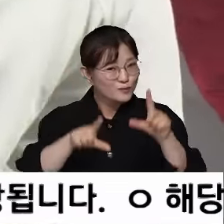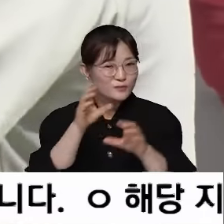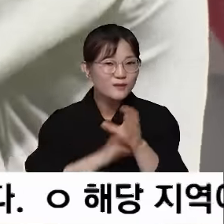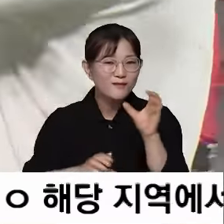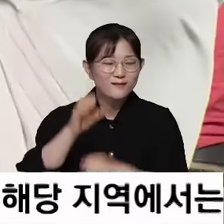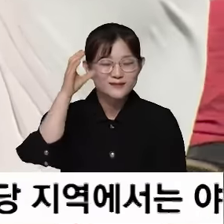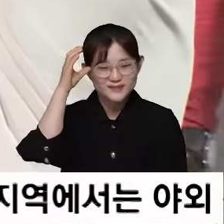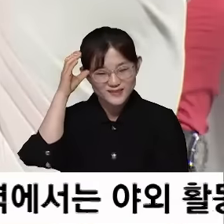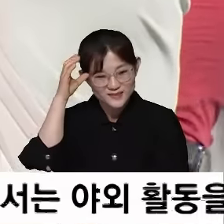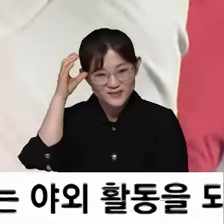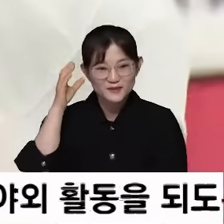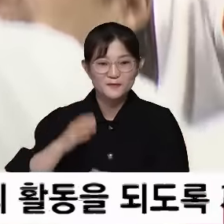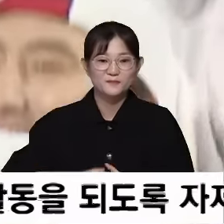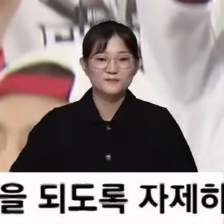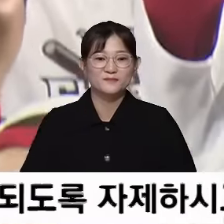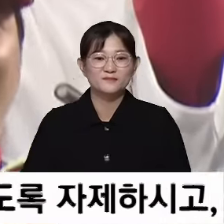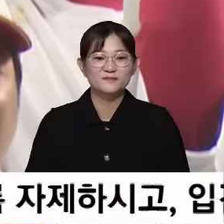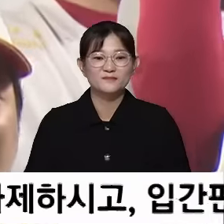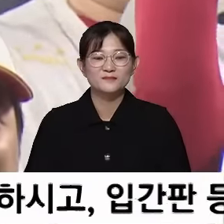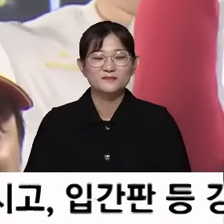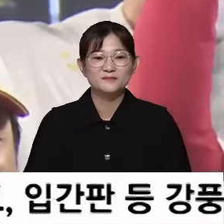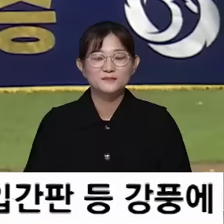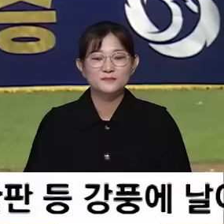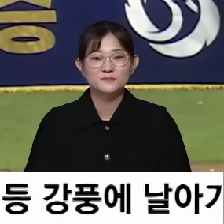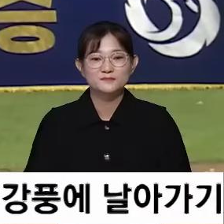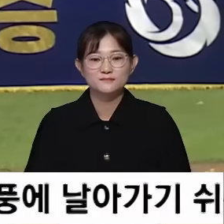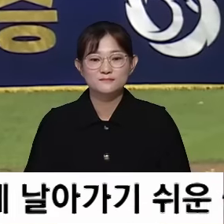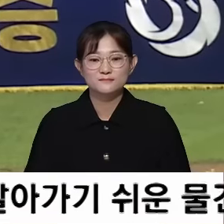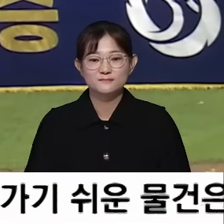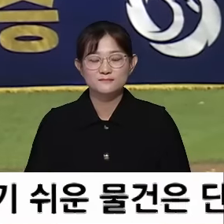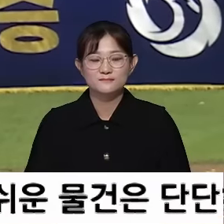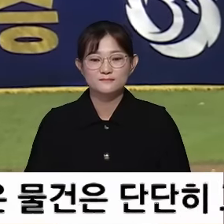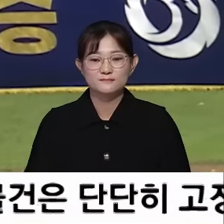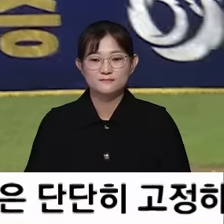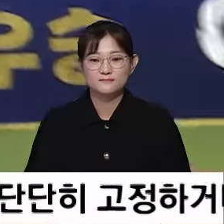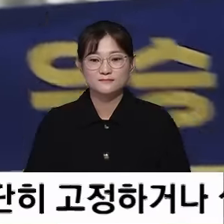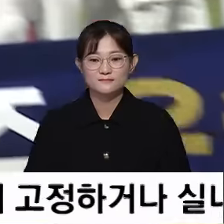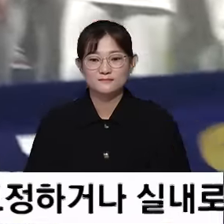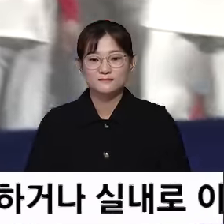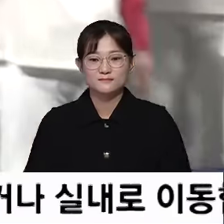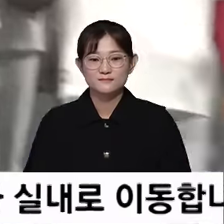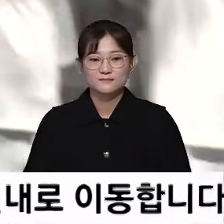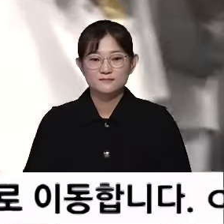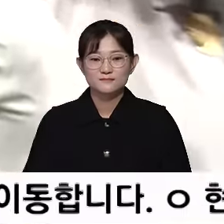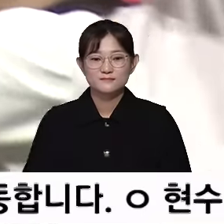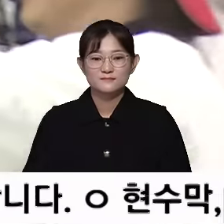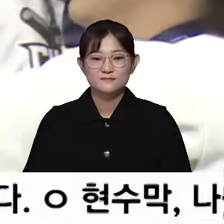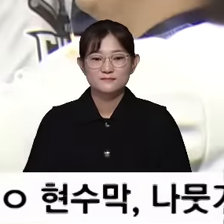선사하게 될지 앞날이 기대되고 있습니다. KBC 이상환입니다.